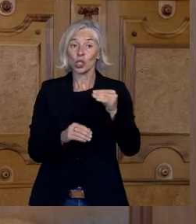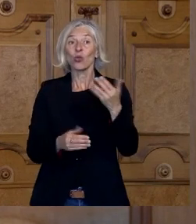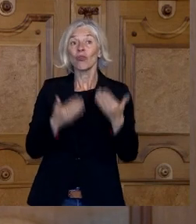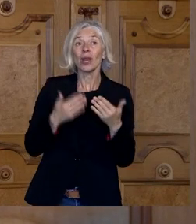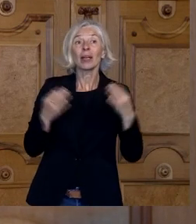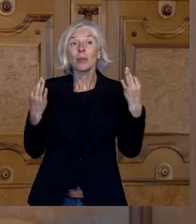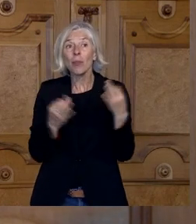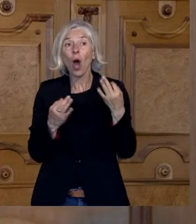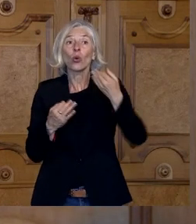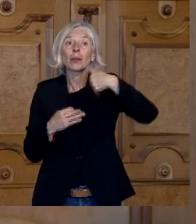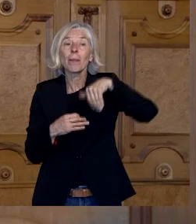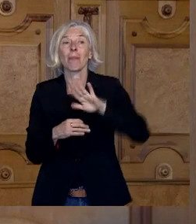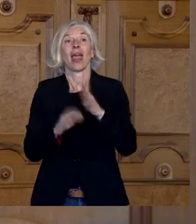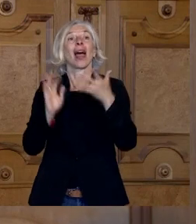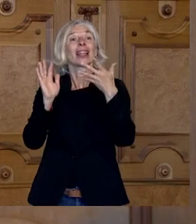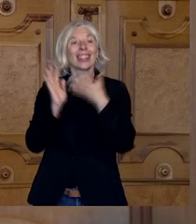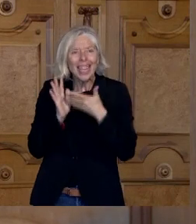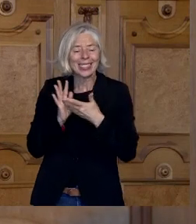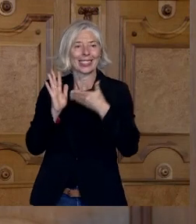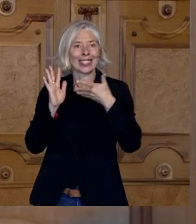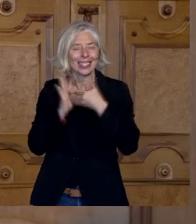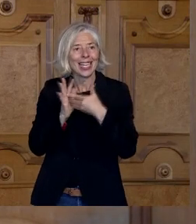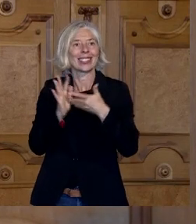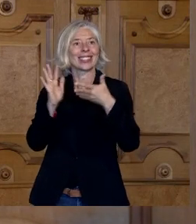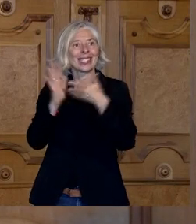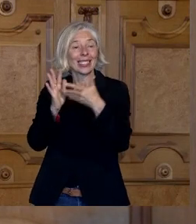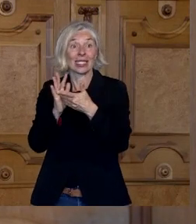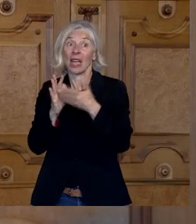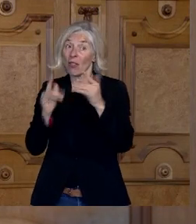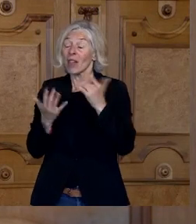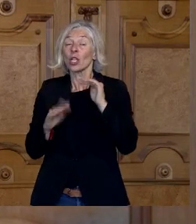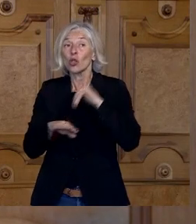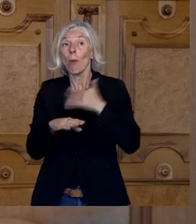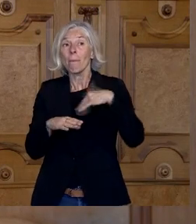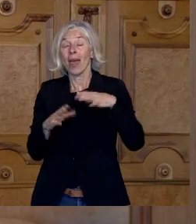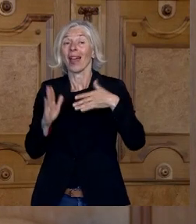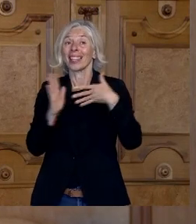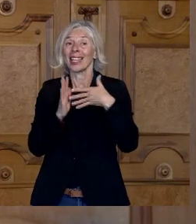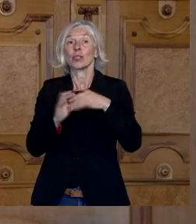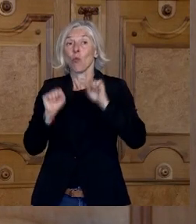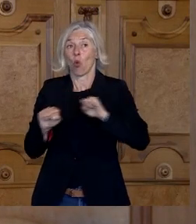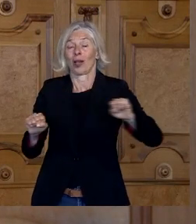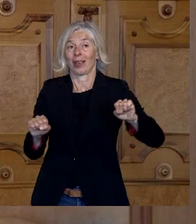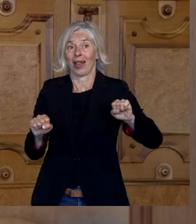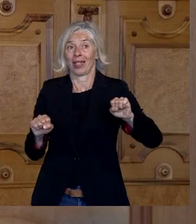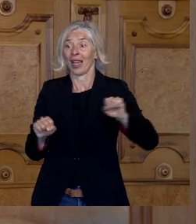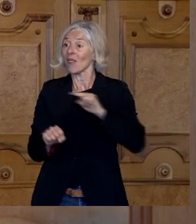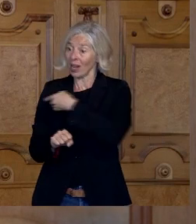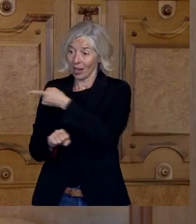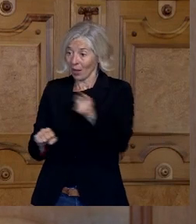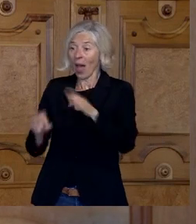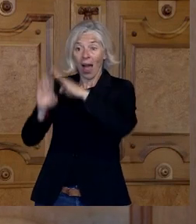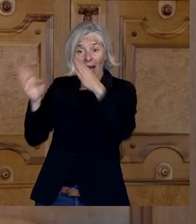Maße, wie wir üblich jetzt testen mussten und wollten, nachzudenken. Wir haben dort ältere Herrschaften, die